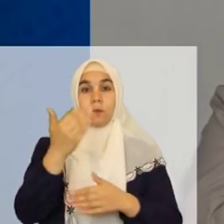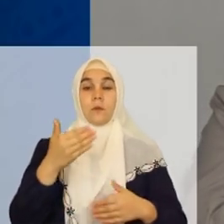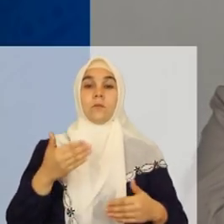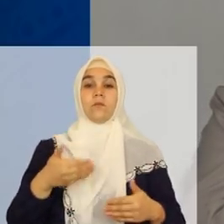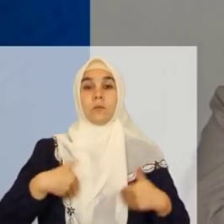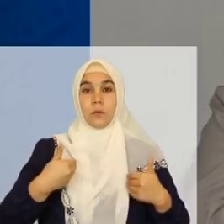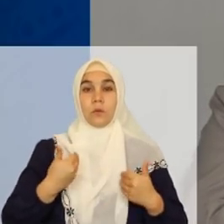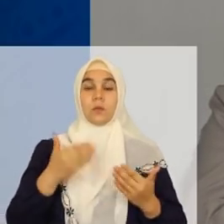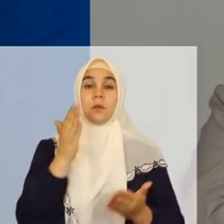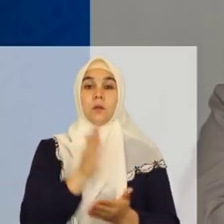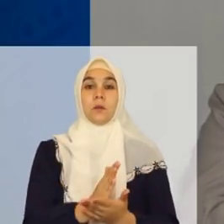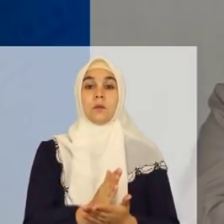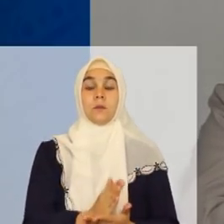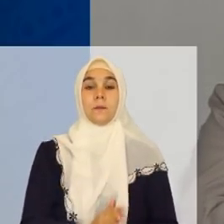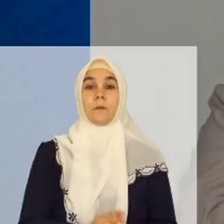qanchalik ta'siri bor.